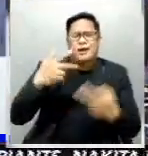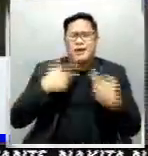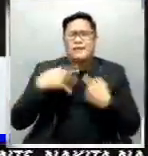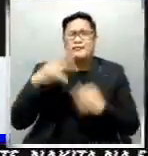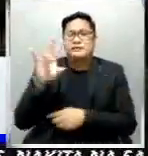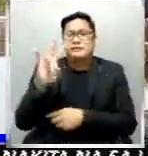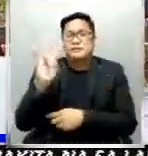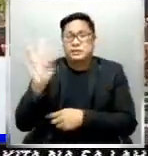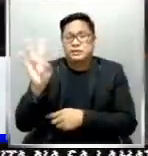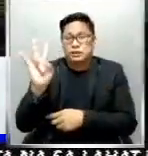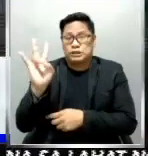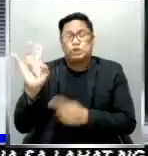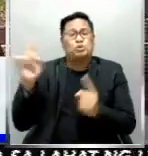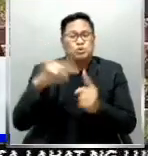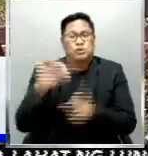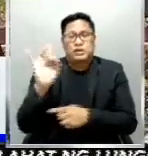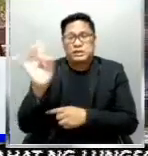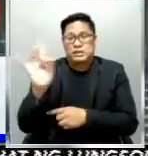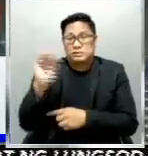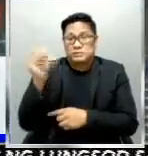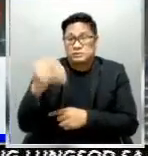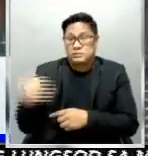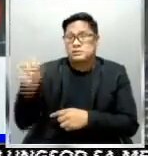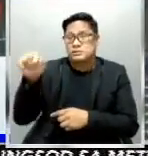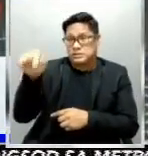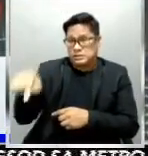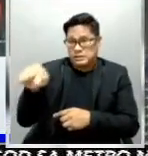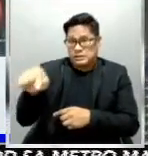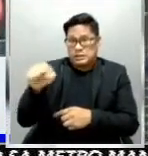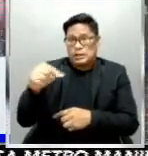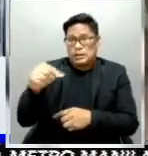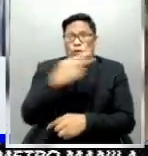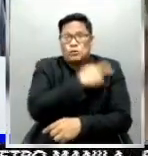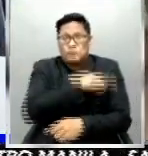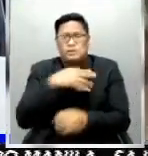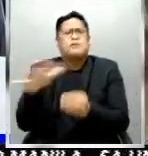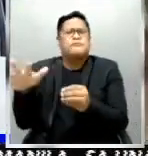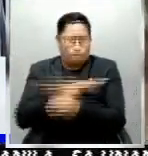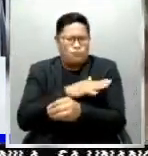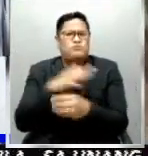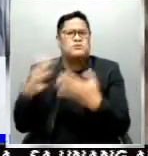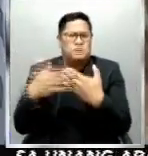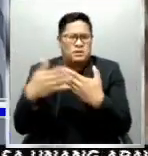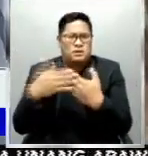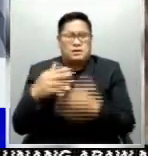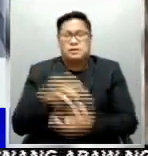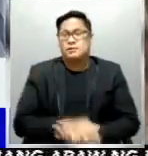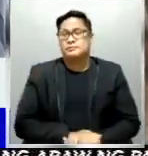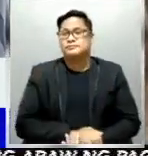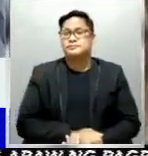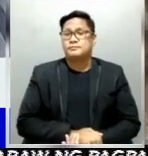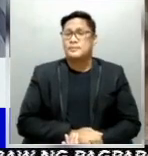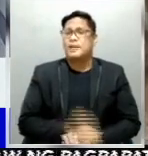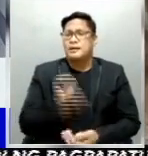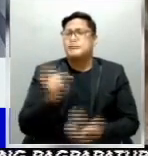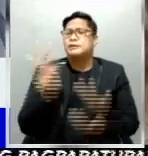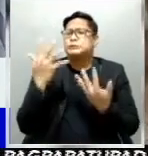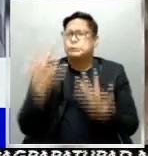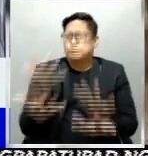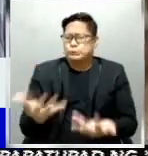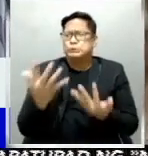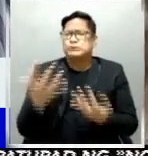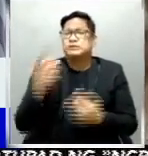ang occupancy ng COVID beds sa mga ospital sa Quezon City. Medyo mabigat na po sa ating pong mga